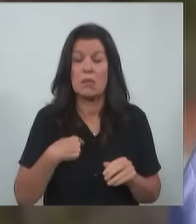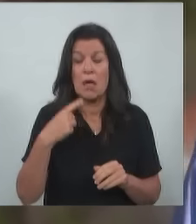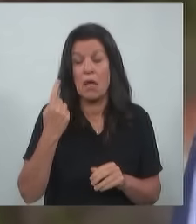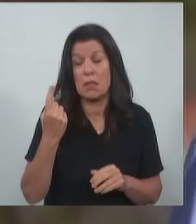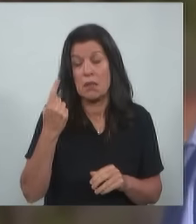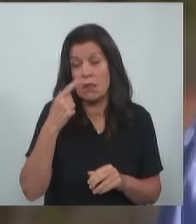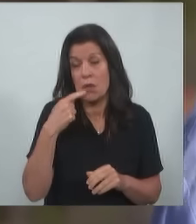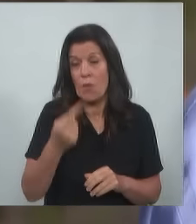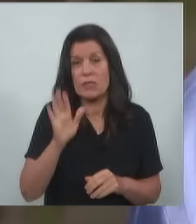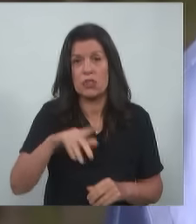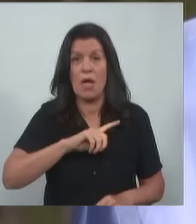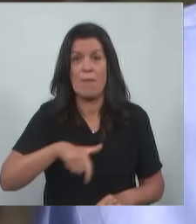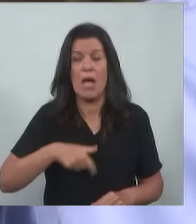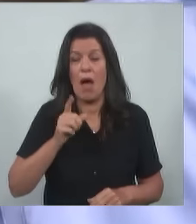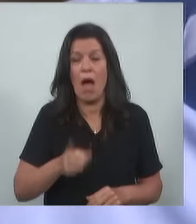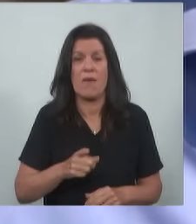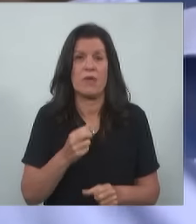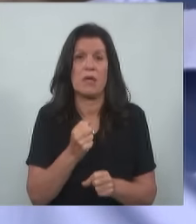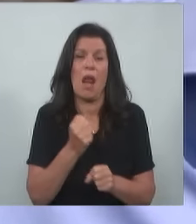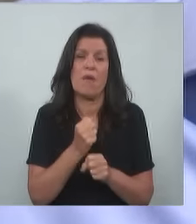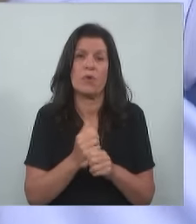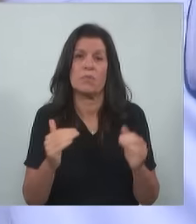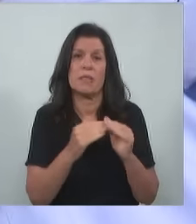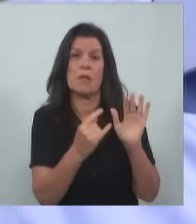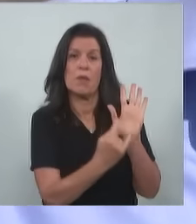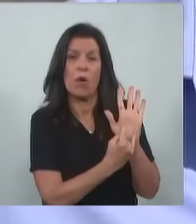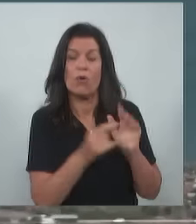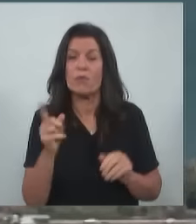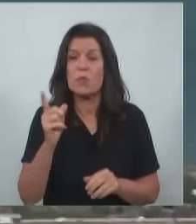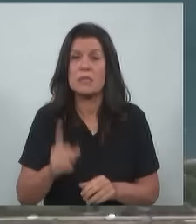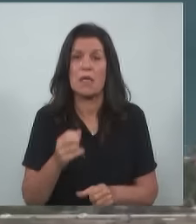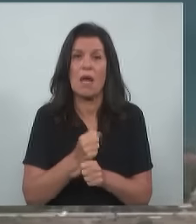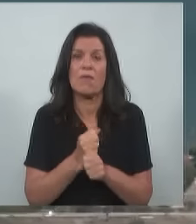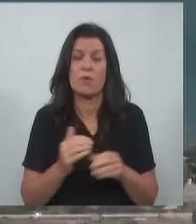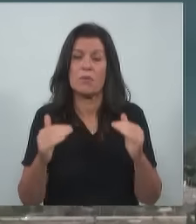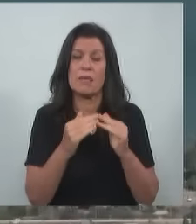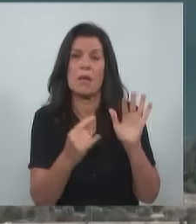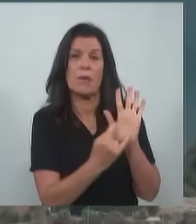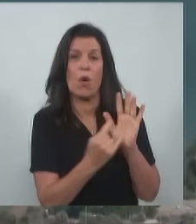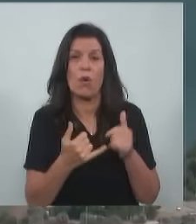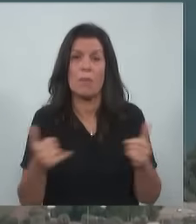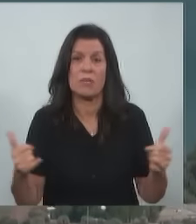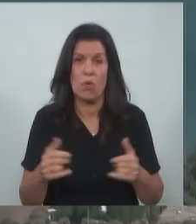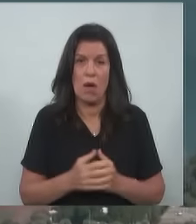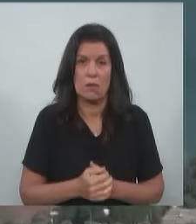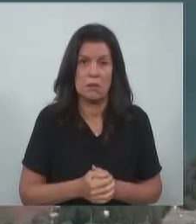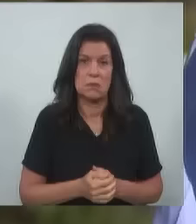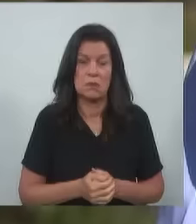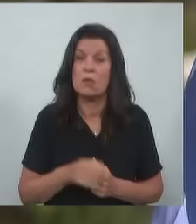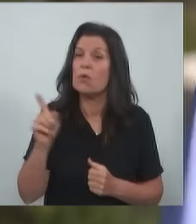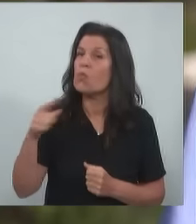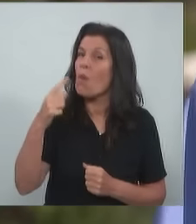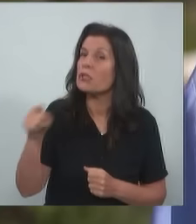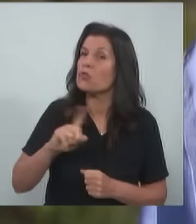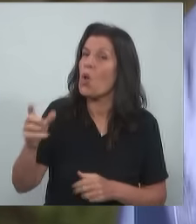והחוק מחייב אותו לעשות את עבודות הפיתוח. הוא אומר שהוא לא יעשה. הוא אומר. כל פתרון שהוא שוויוני